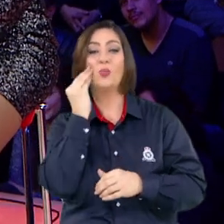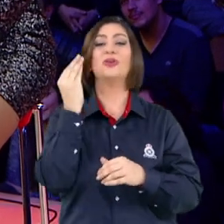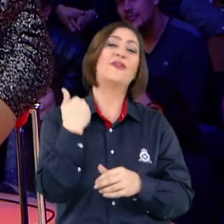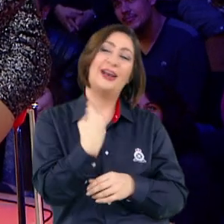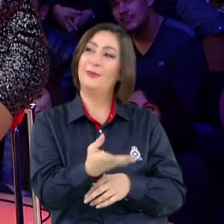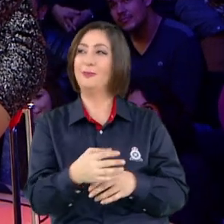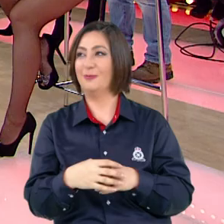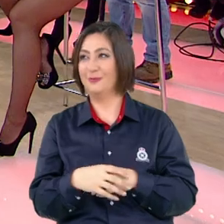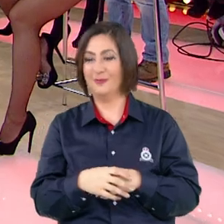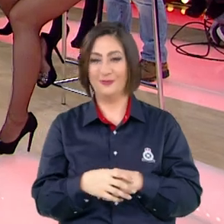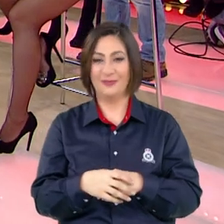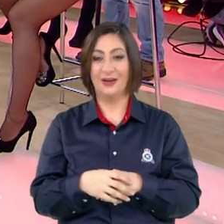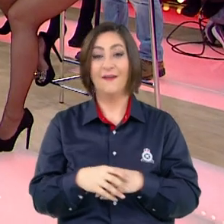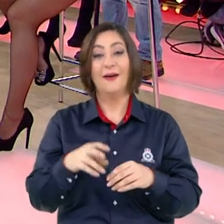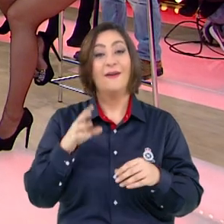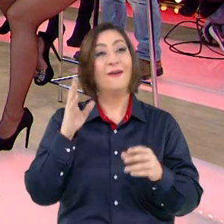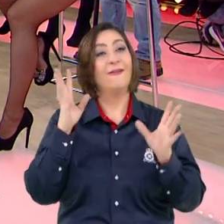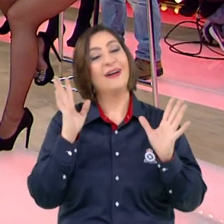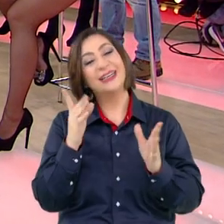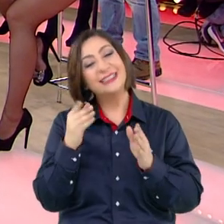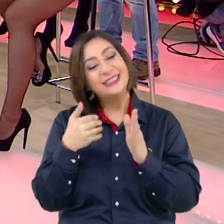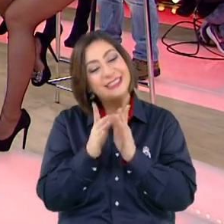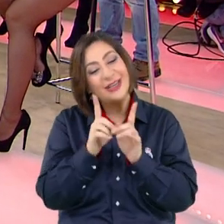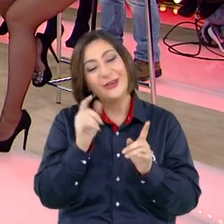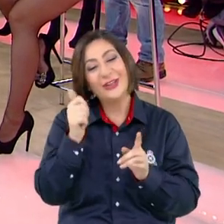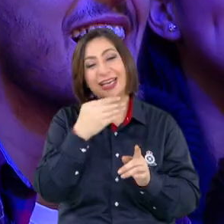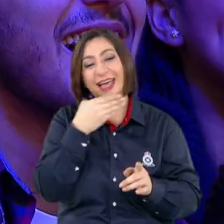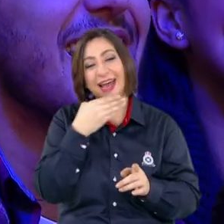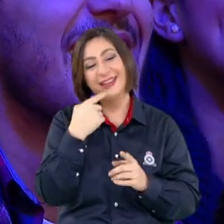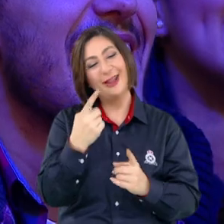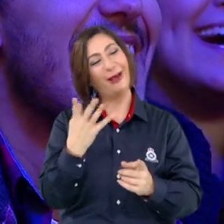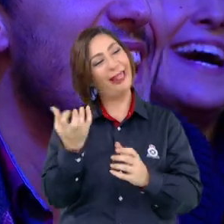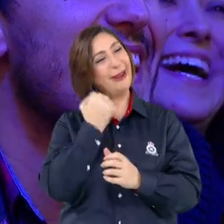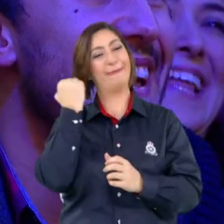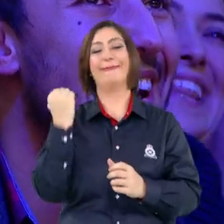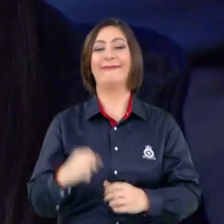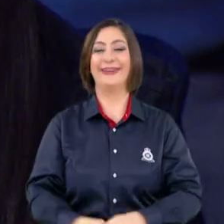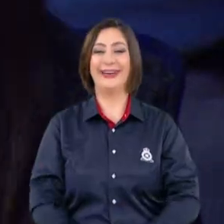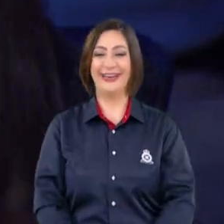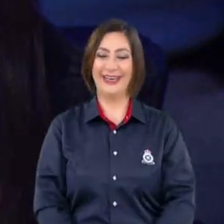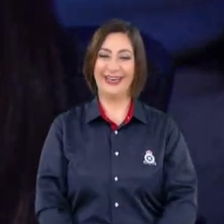Öpücük veririm. Vallahi kısa günün kârı derim. Kısa alırım.